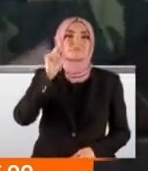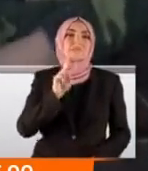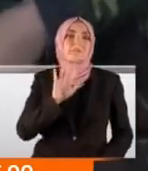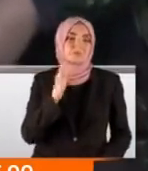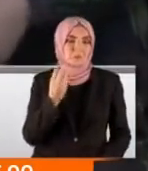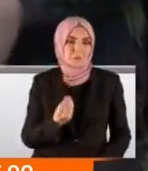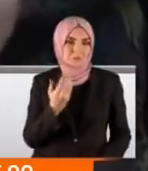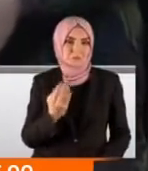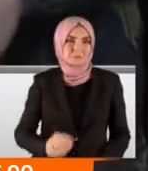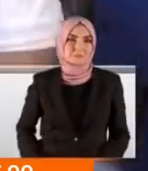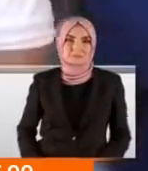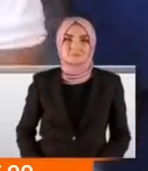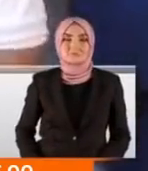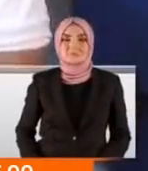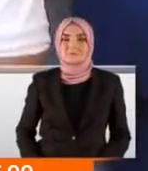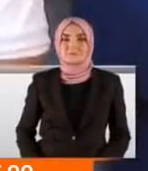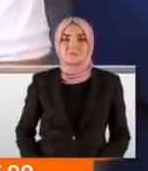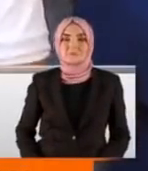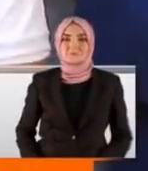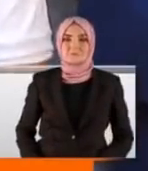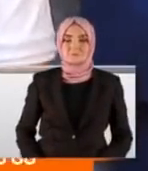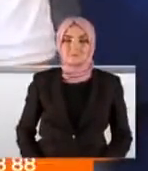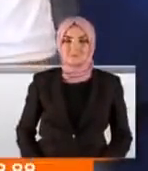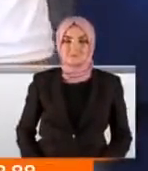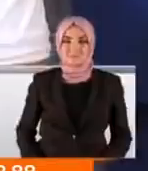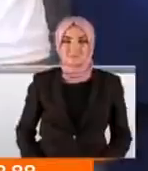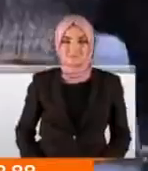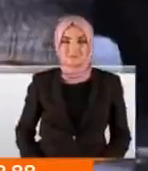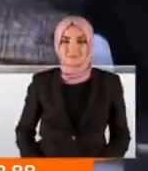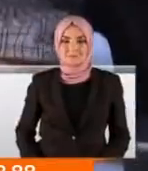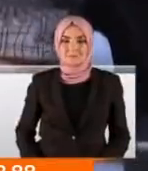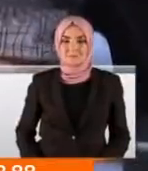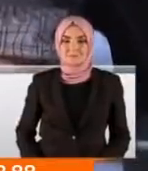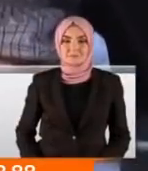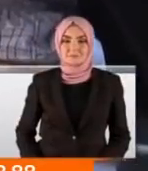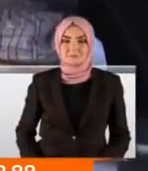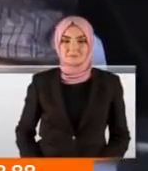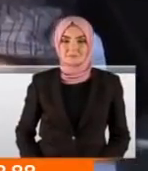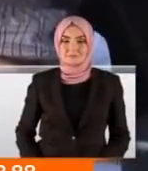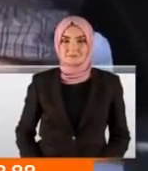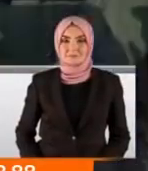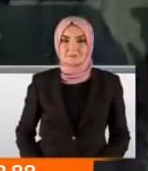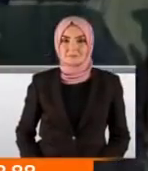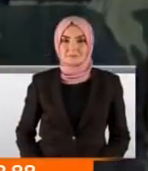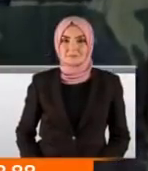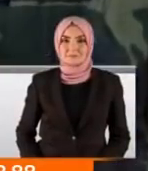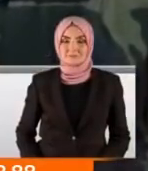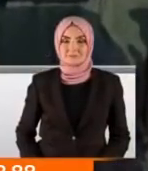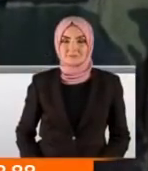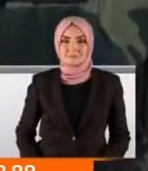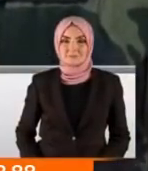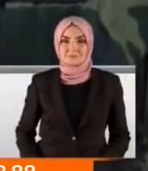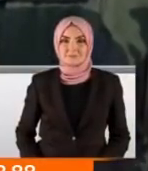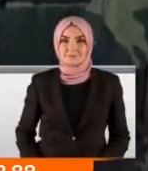var, torunlarımız var. Sizlerin acısı da bizim acımızdır. Rabbim inşallah onlara